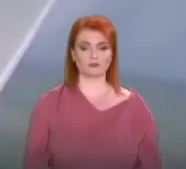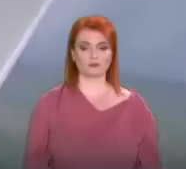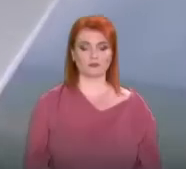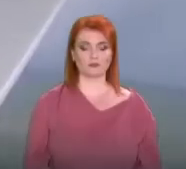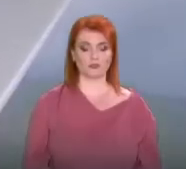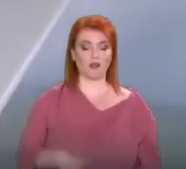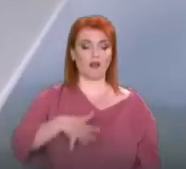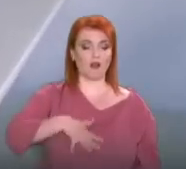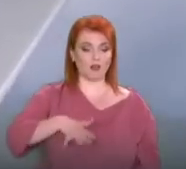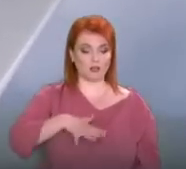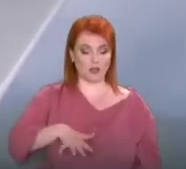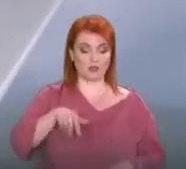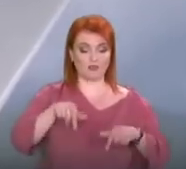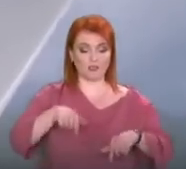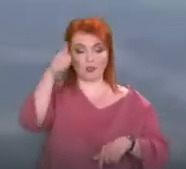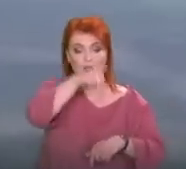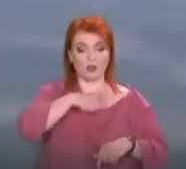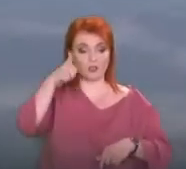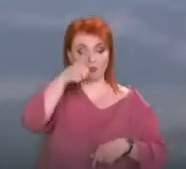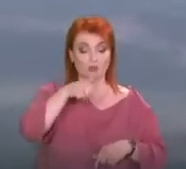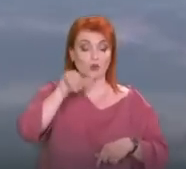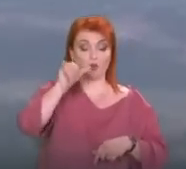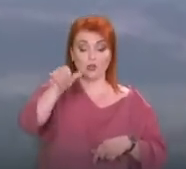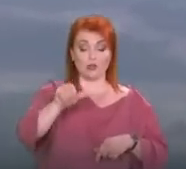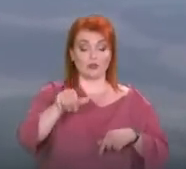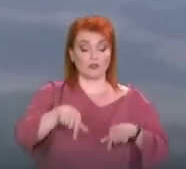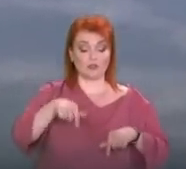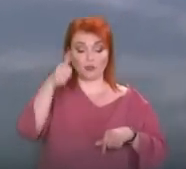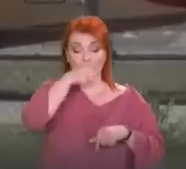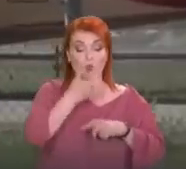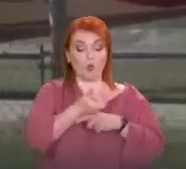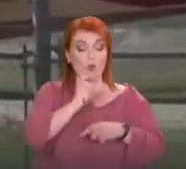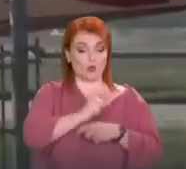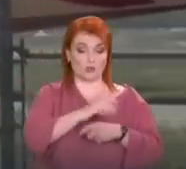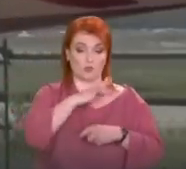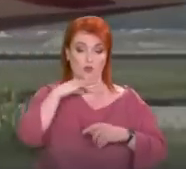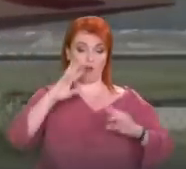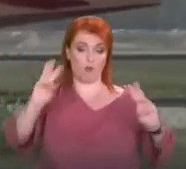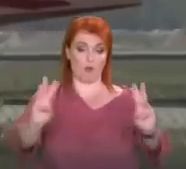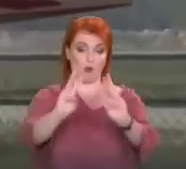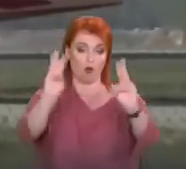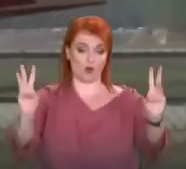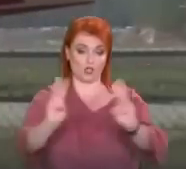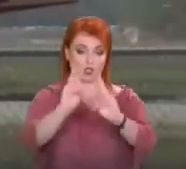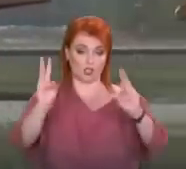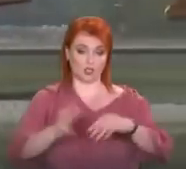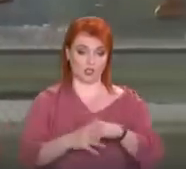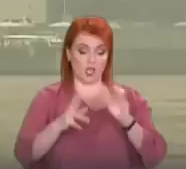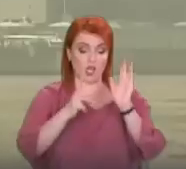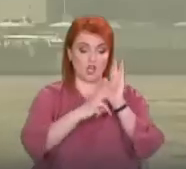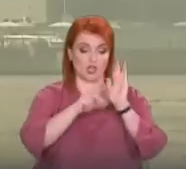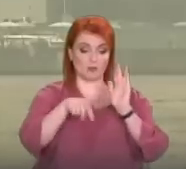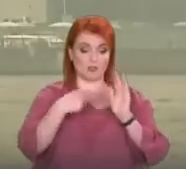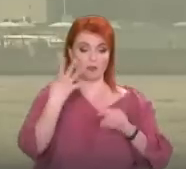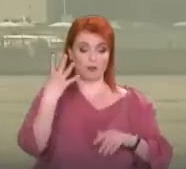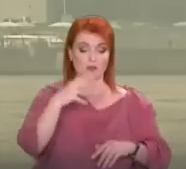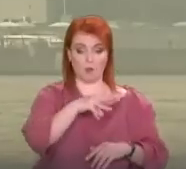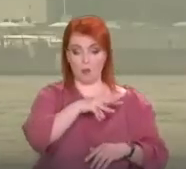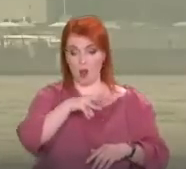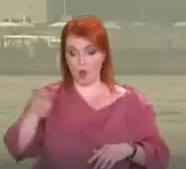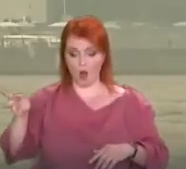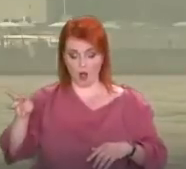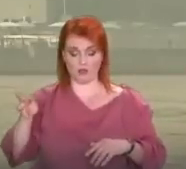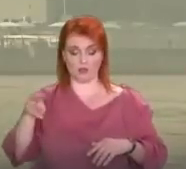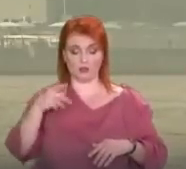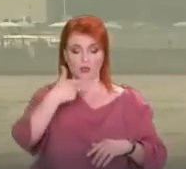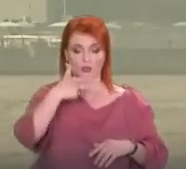Canada se confruntă în acest an cu un val de incendii de vegetație fără precedent în istoria sa. Peste 7,4 milioane de hectare de pădure